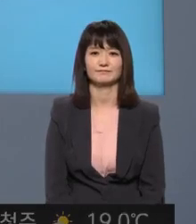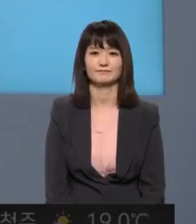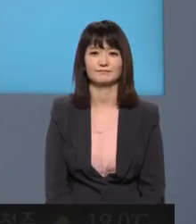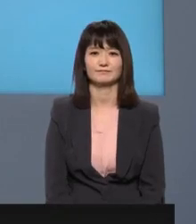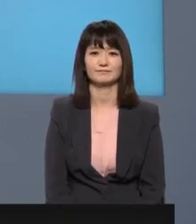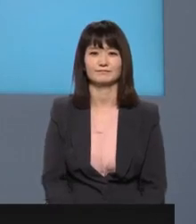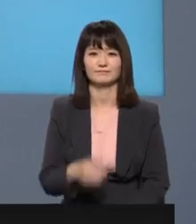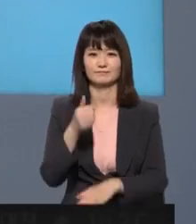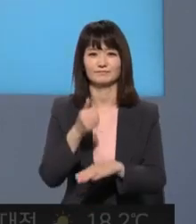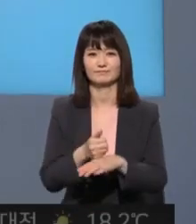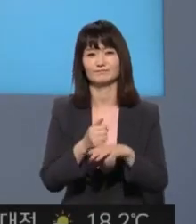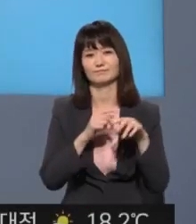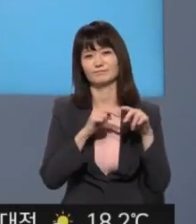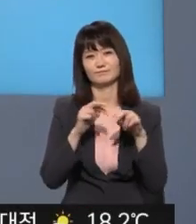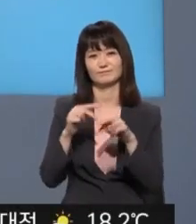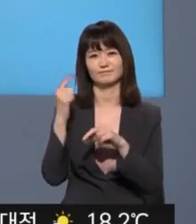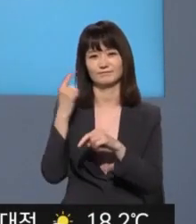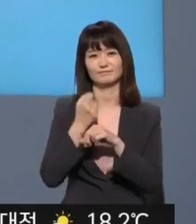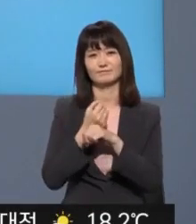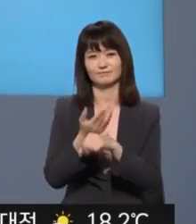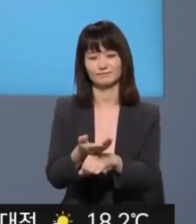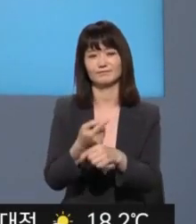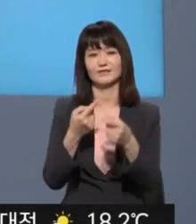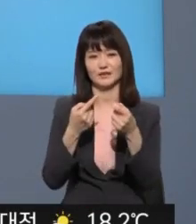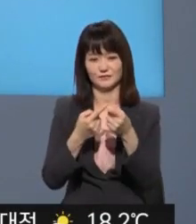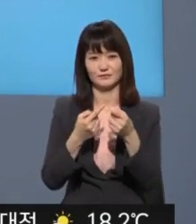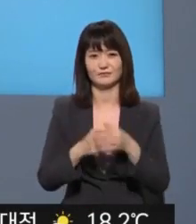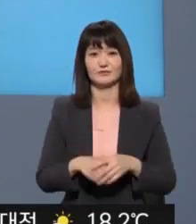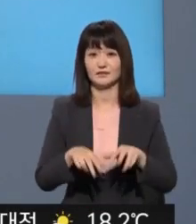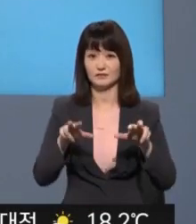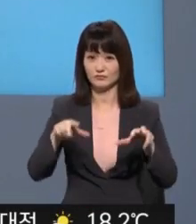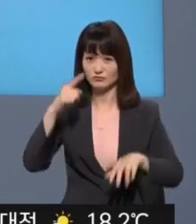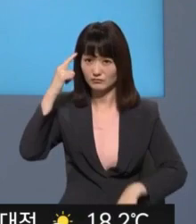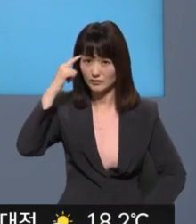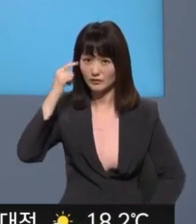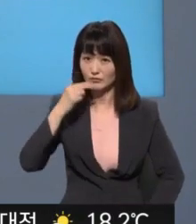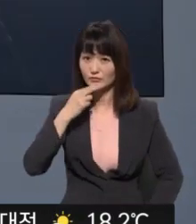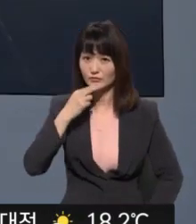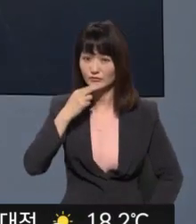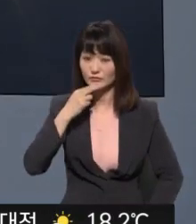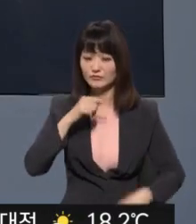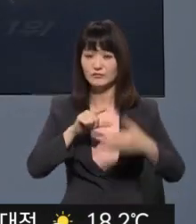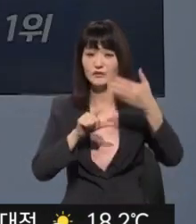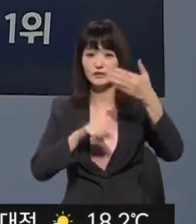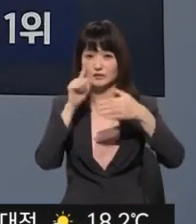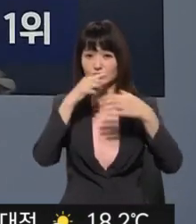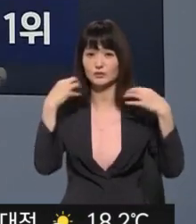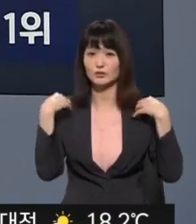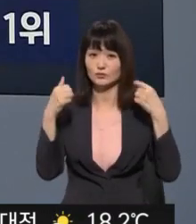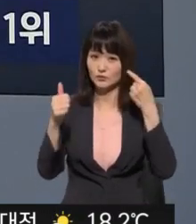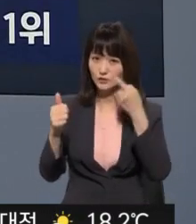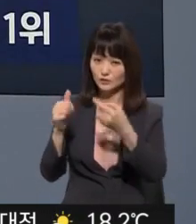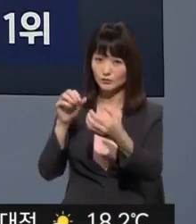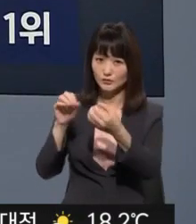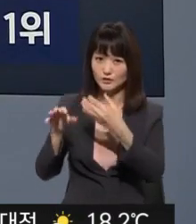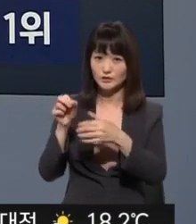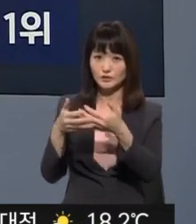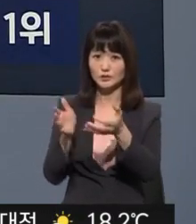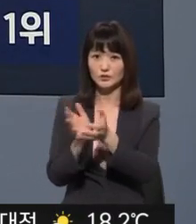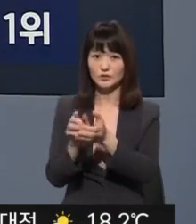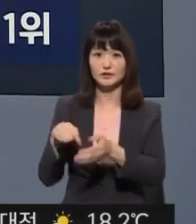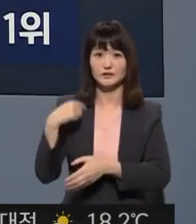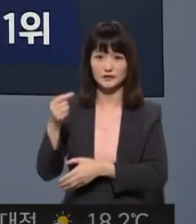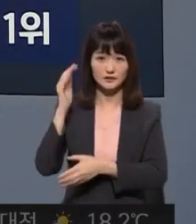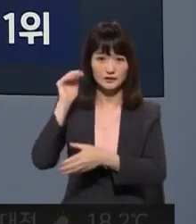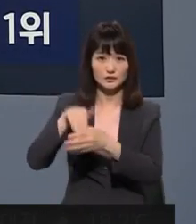네, 마지막 썰픽입니다. 첫 번째 픽은요. 현재는 생각 없다. 지난달 대정부 질문에서 여권 차기 대선